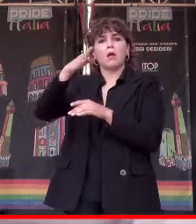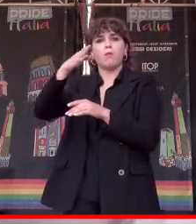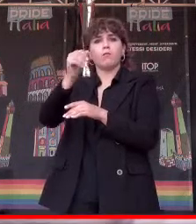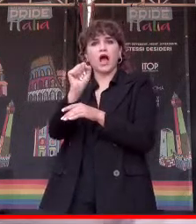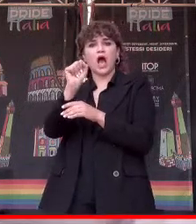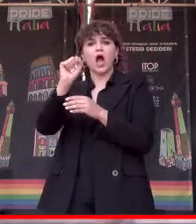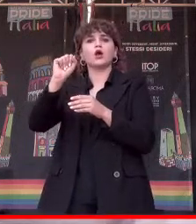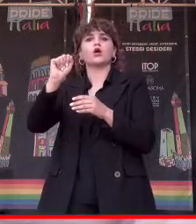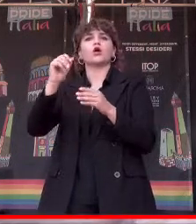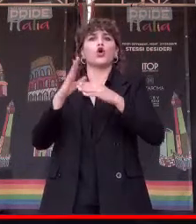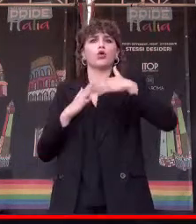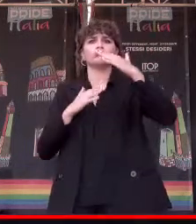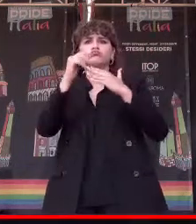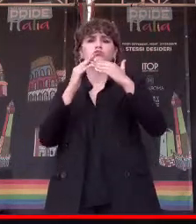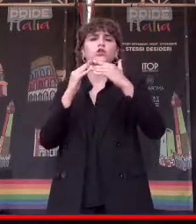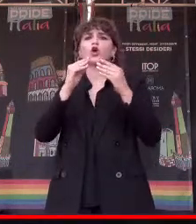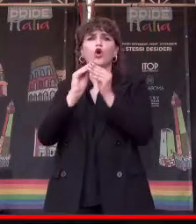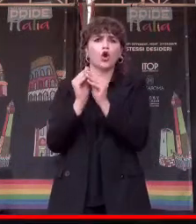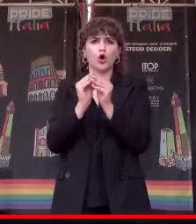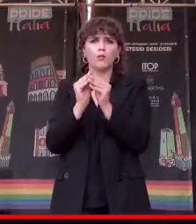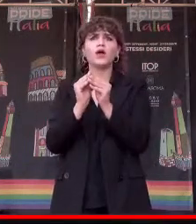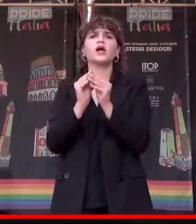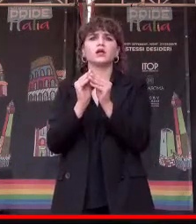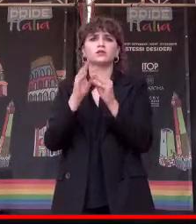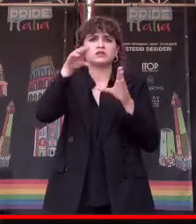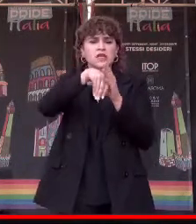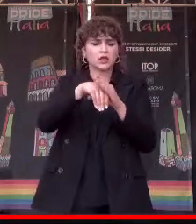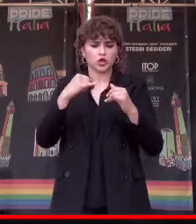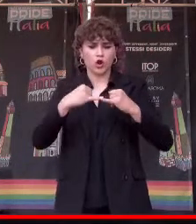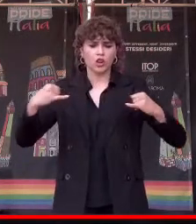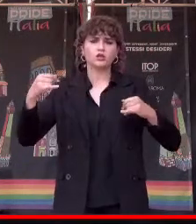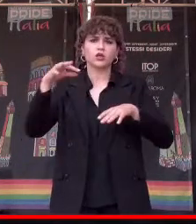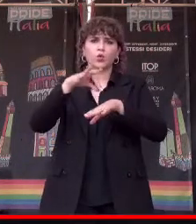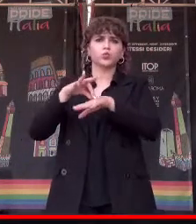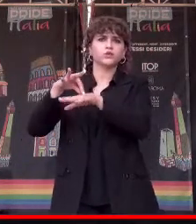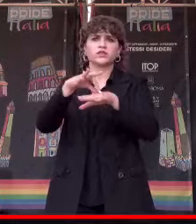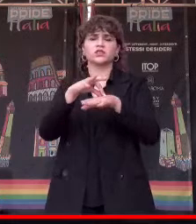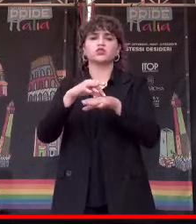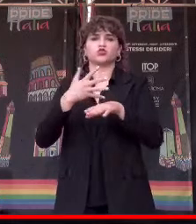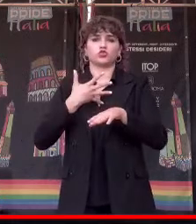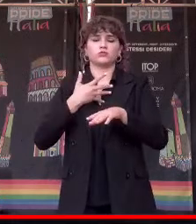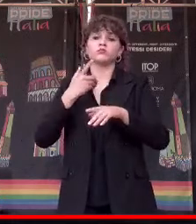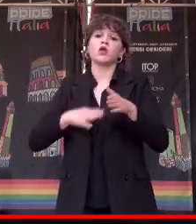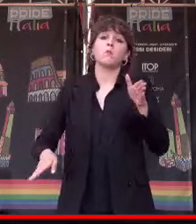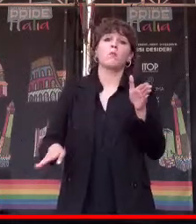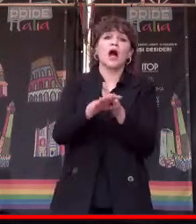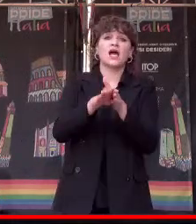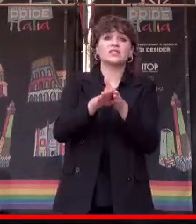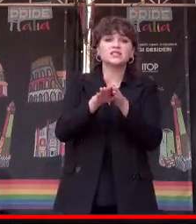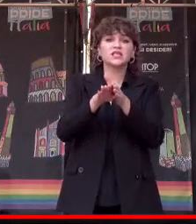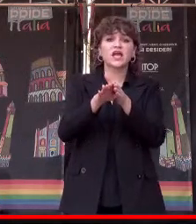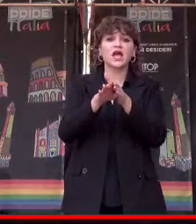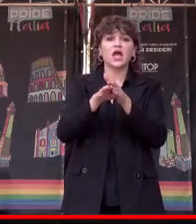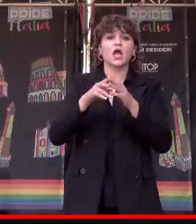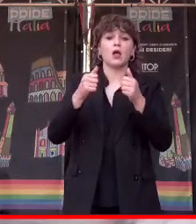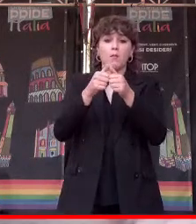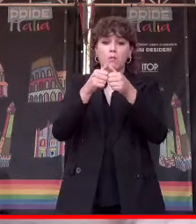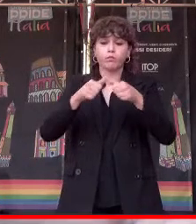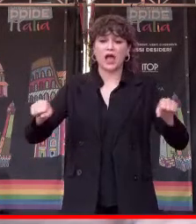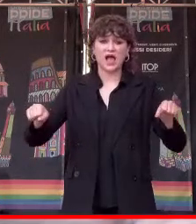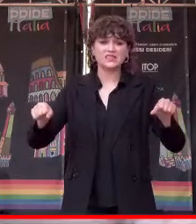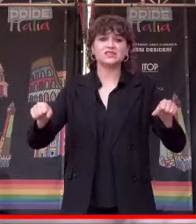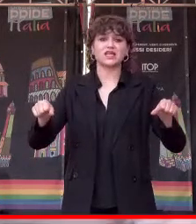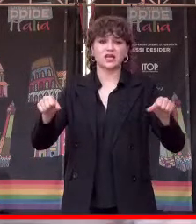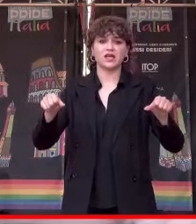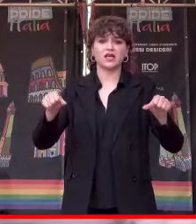da alcuni assi principali dell'area urbana, no? Perché chiaramente uno non può pensare